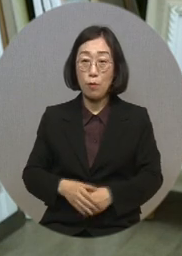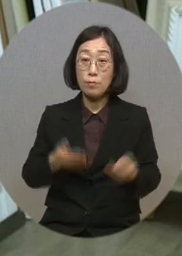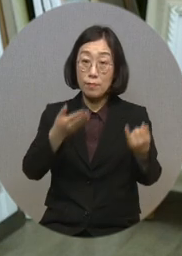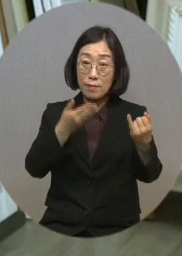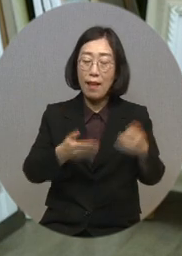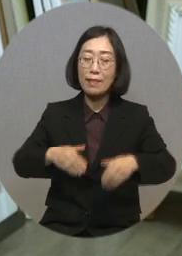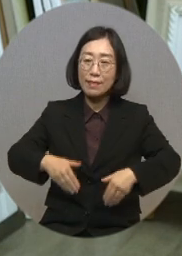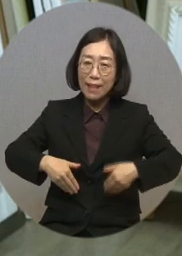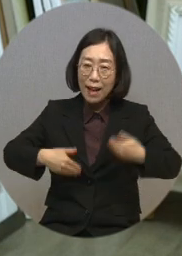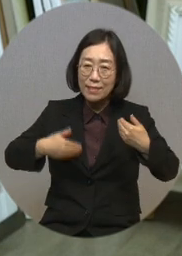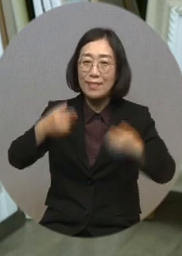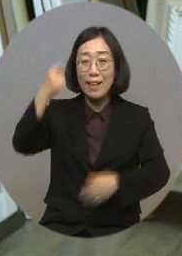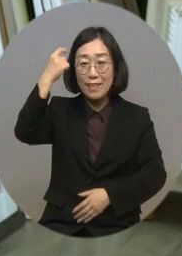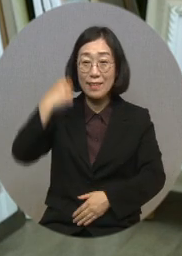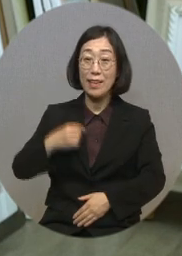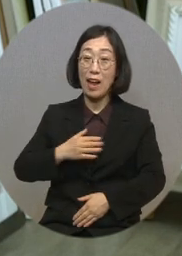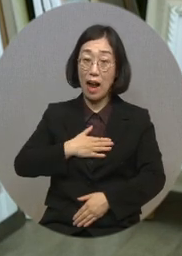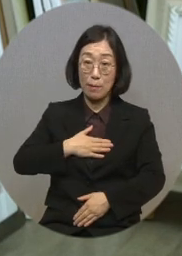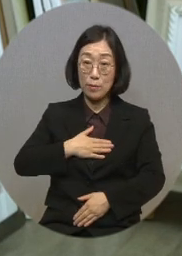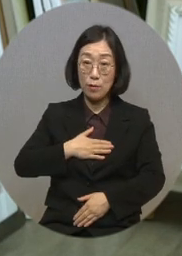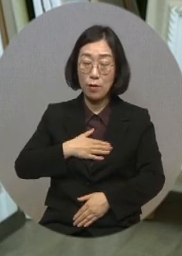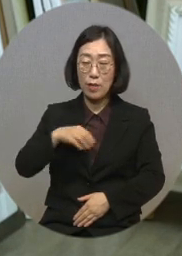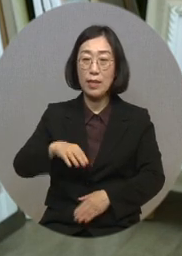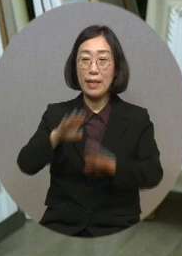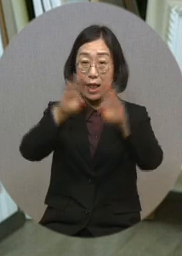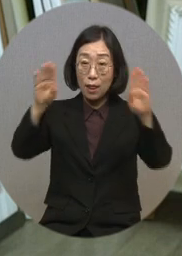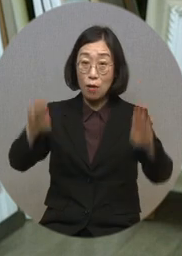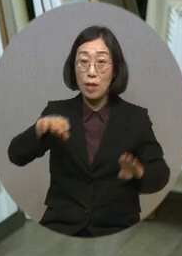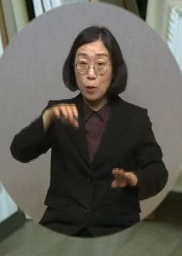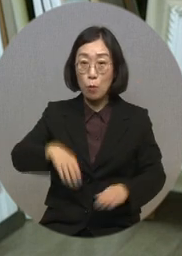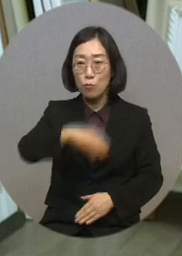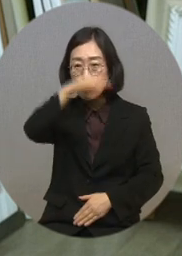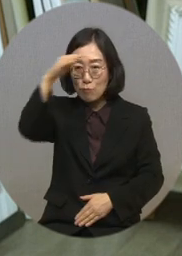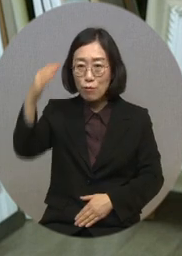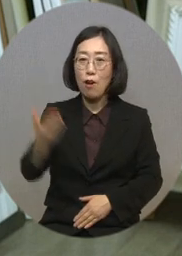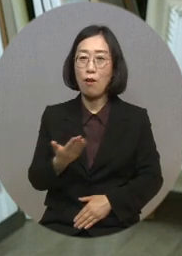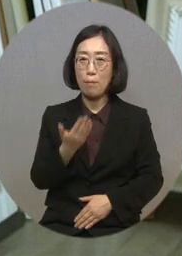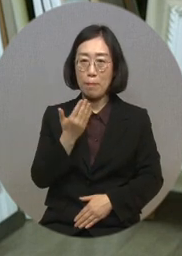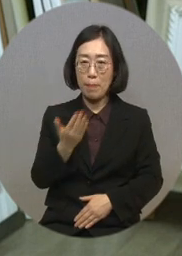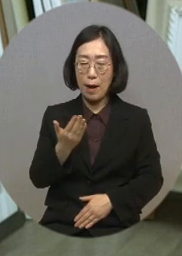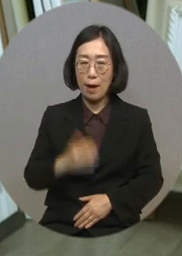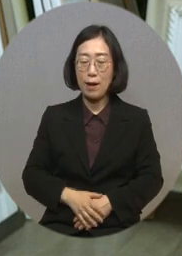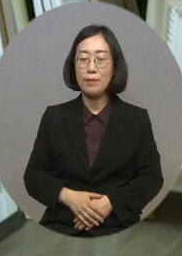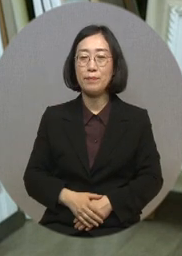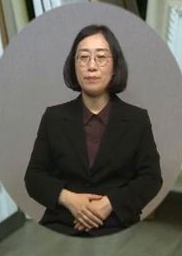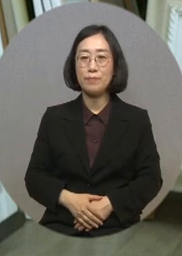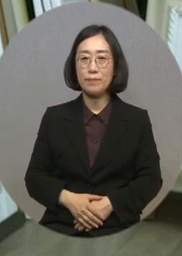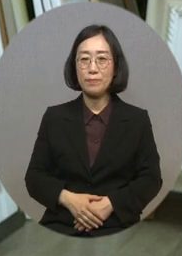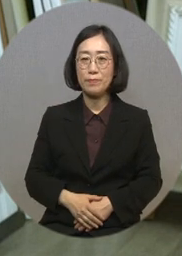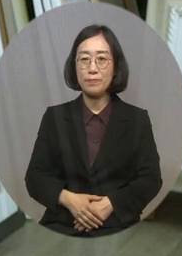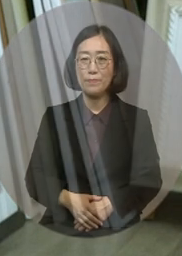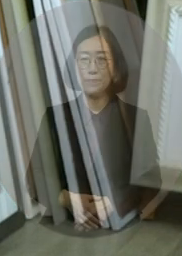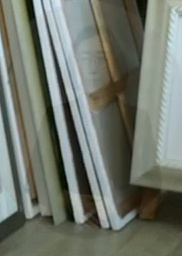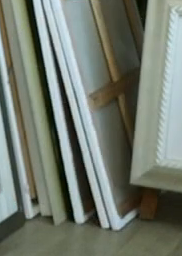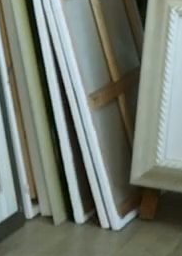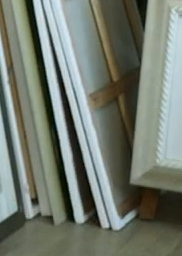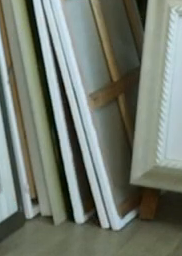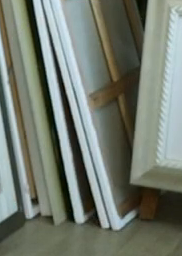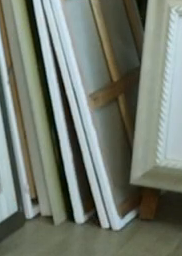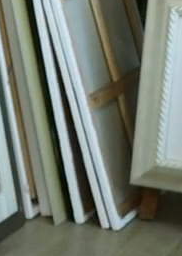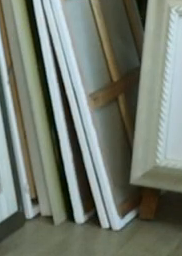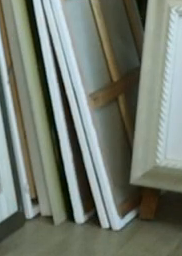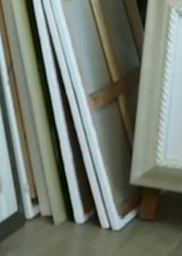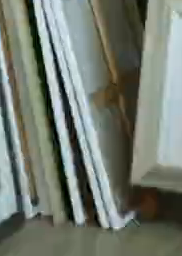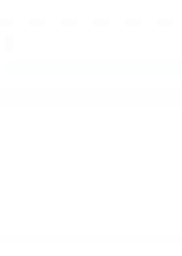작가의 따뜻한 감성은 정화복 갤러리에서 만나보실 수 있습니다. 복지TV 뉴스 김서연입니다.